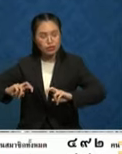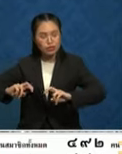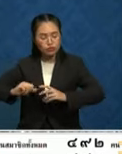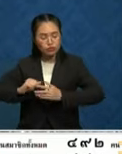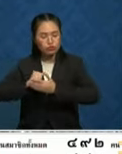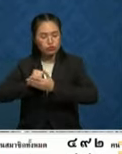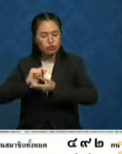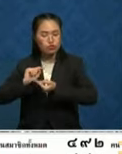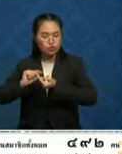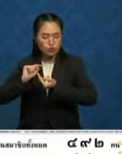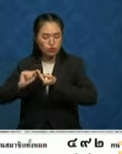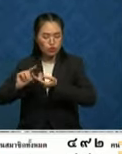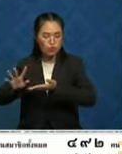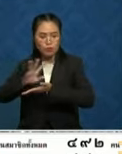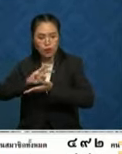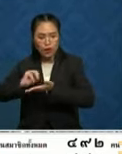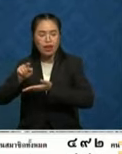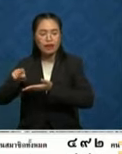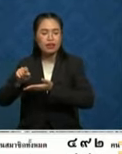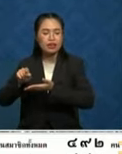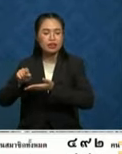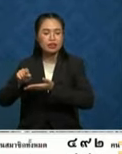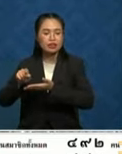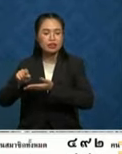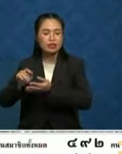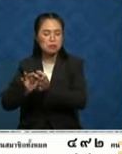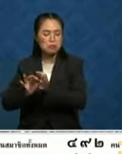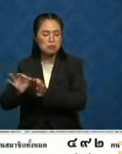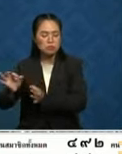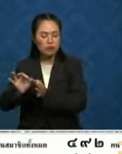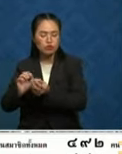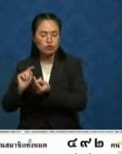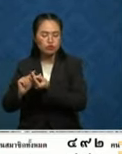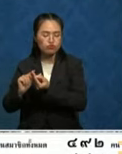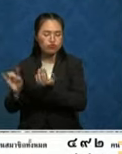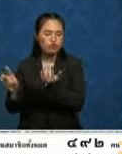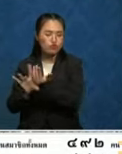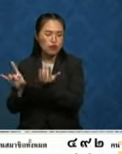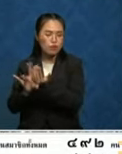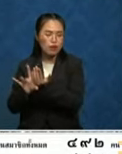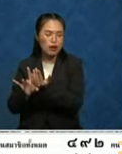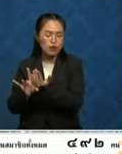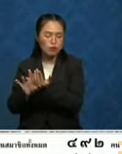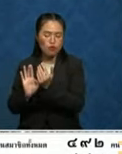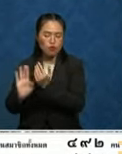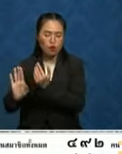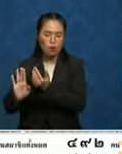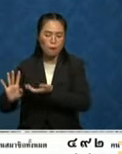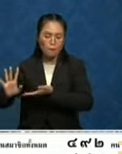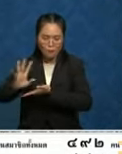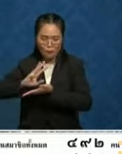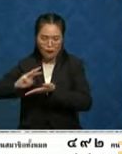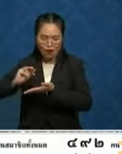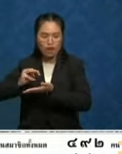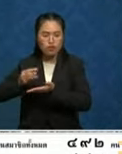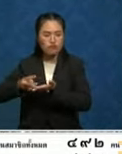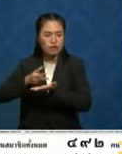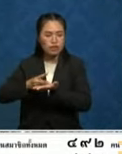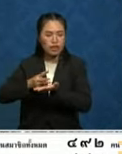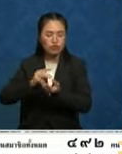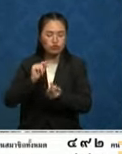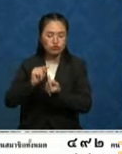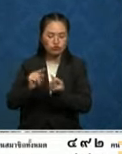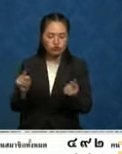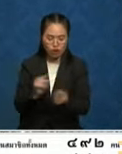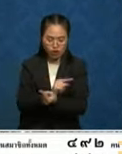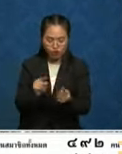ระบบระบบเนี่ยแต่กลับไม่มีการกล่าวถึงศักยภาพของมหาวิทยาลัยนอกระบบในเรื่องของวิชาการสู่สังคมและชุม